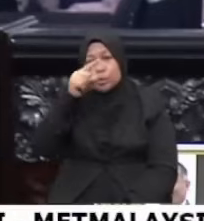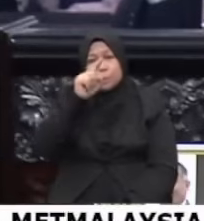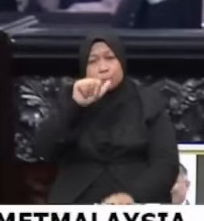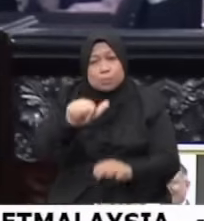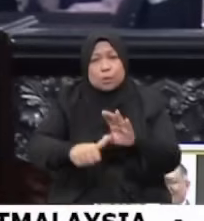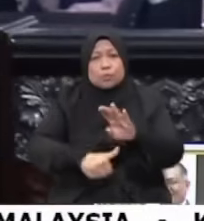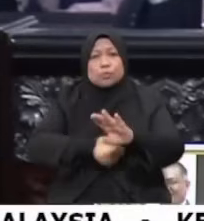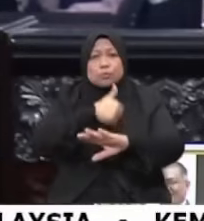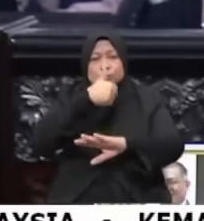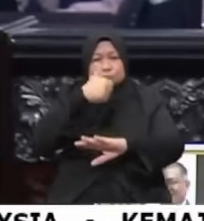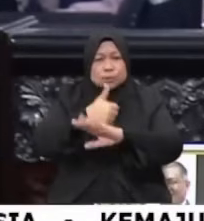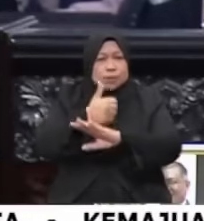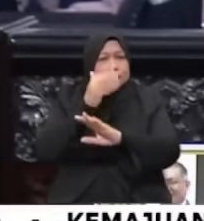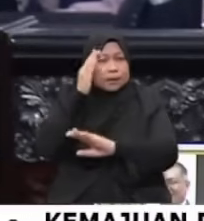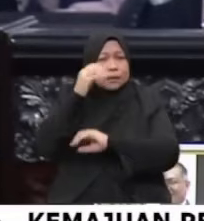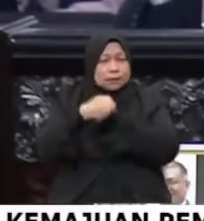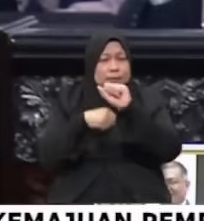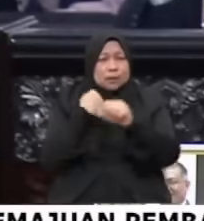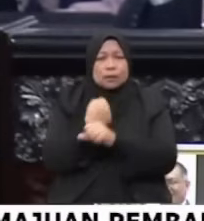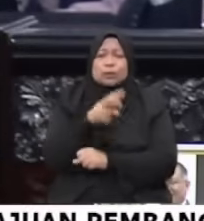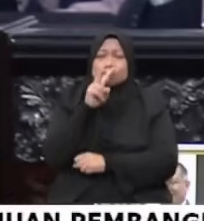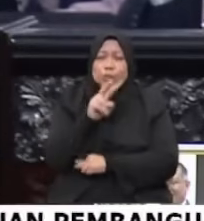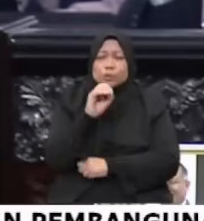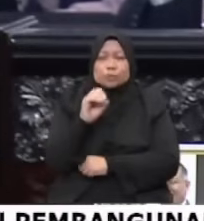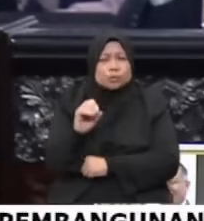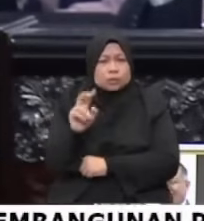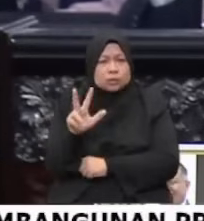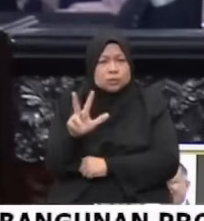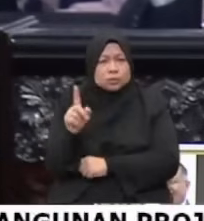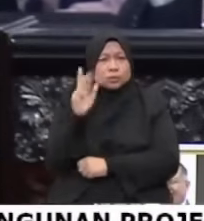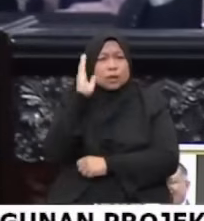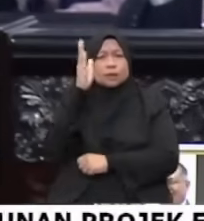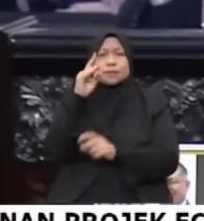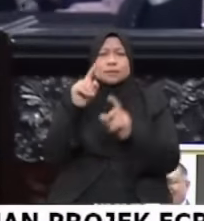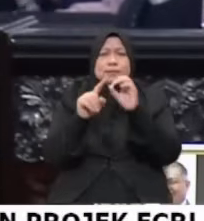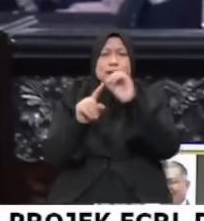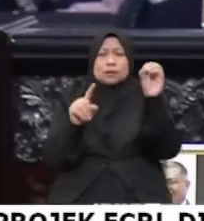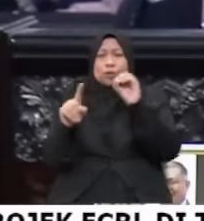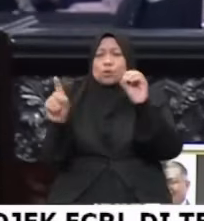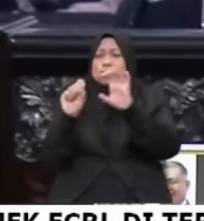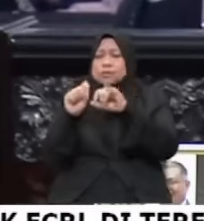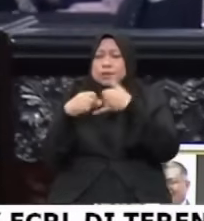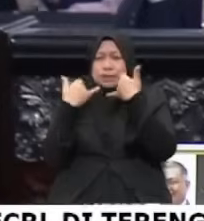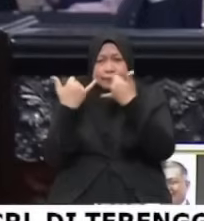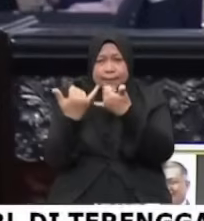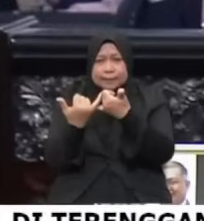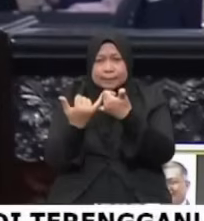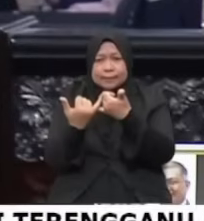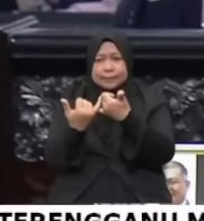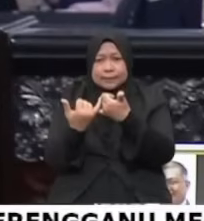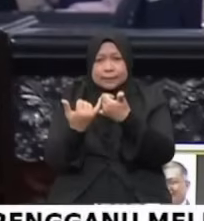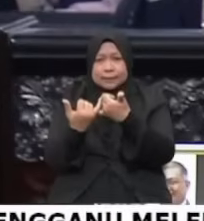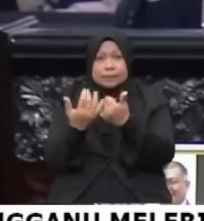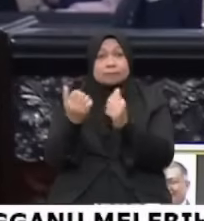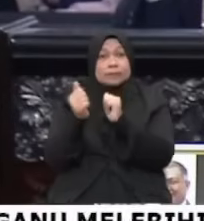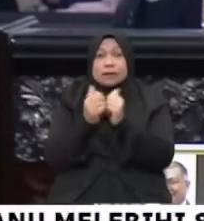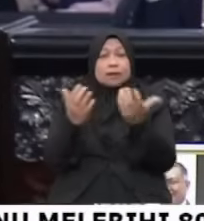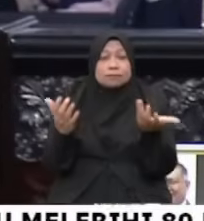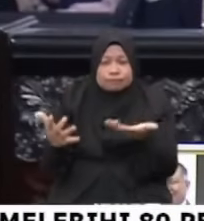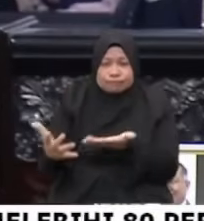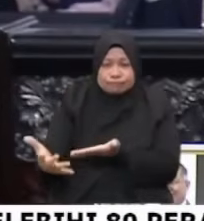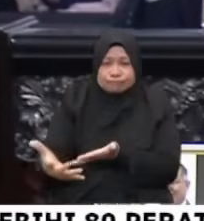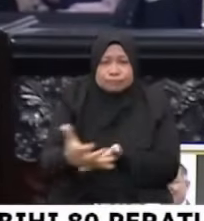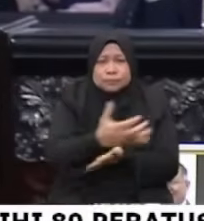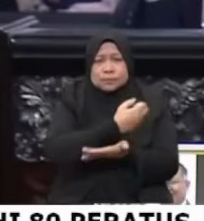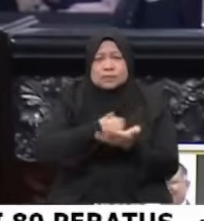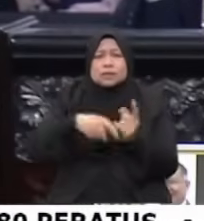mewujudkan menjelang tahun 2030 mewujudkan 100 Syarikat yang dengan hasil